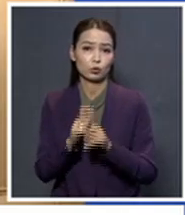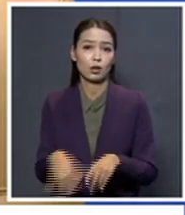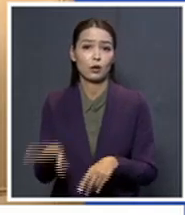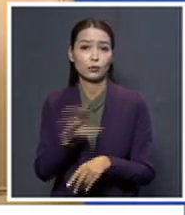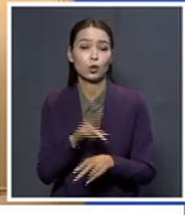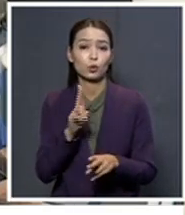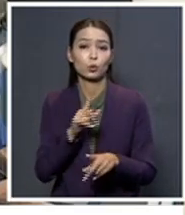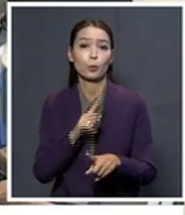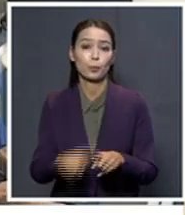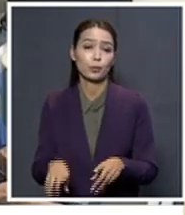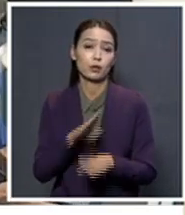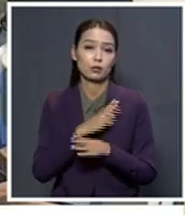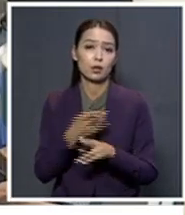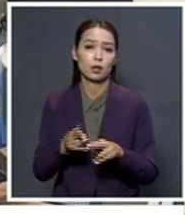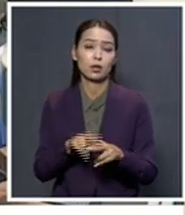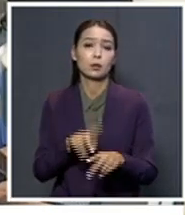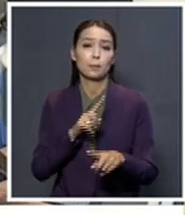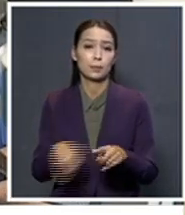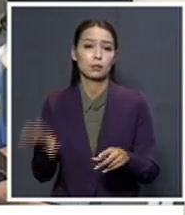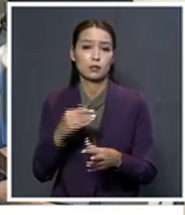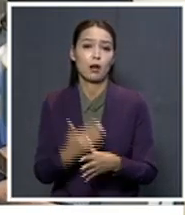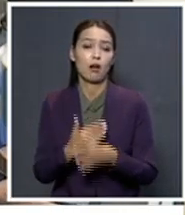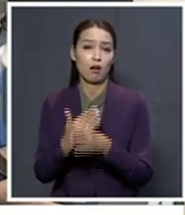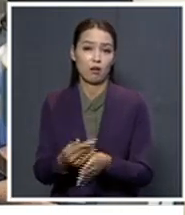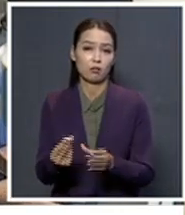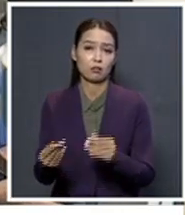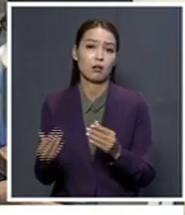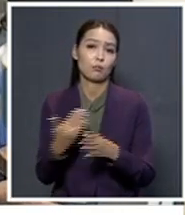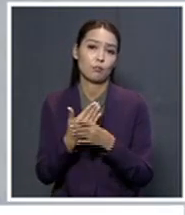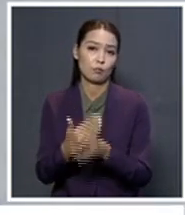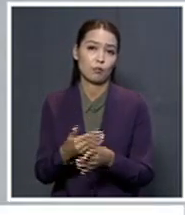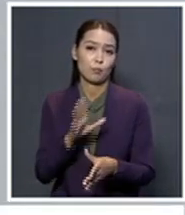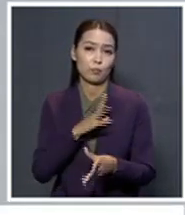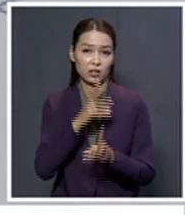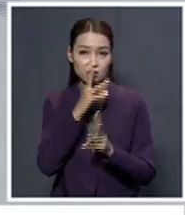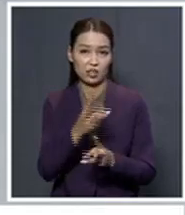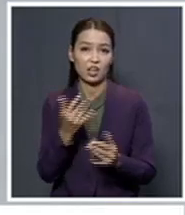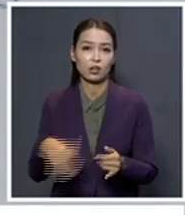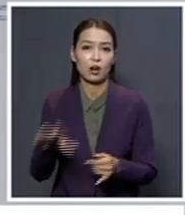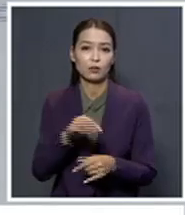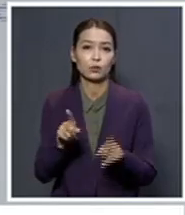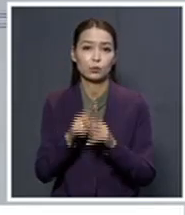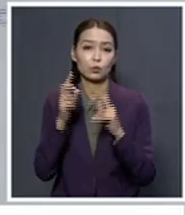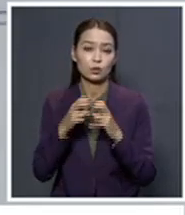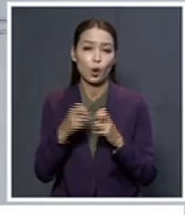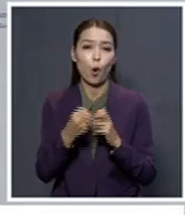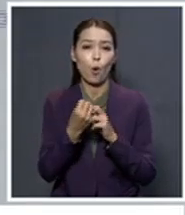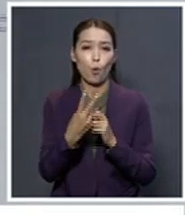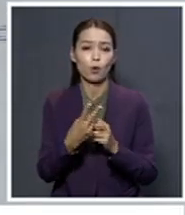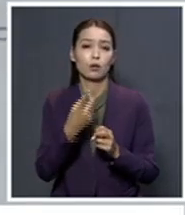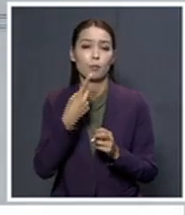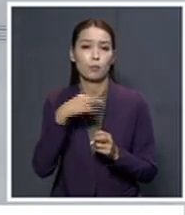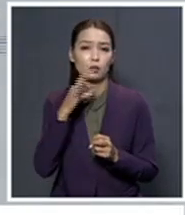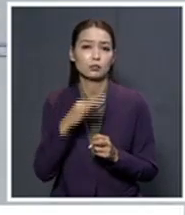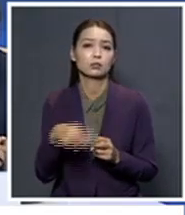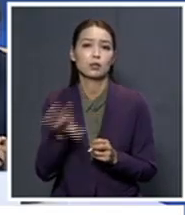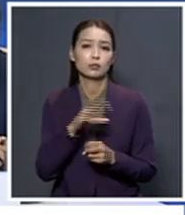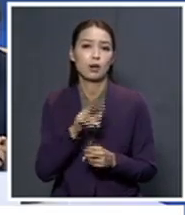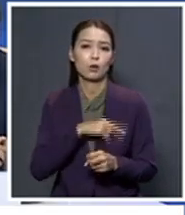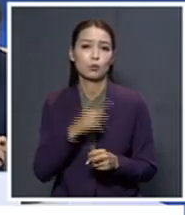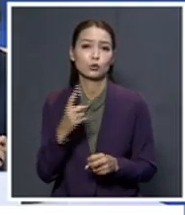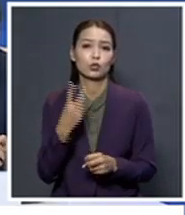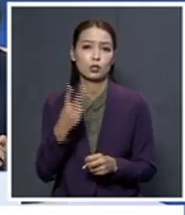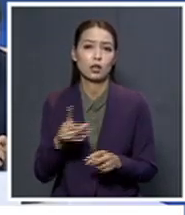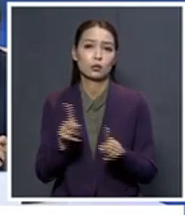қайтқан адамның үйіне барып ақылы көмектерін ұсынған. Агенттік зерттеу жүргізіп 12 полиция қызметкерінің 102 базасына